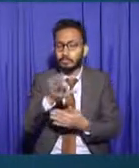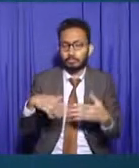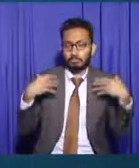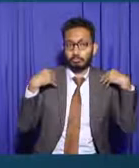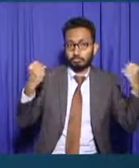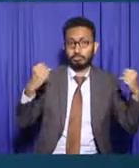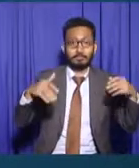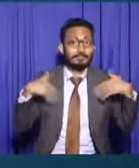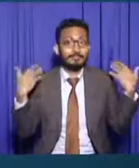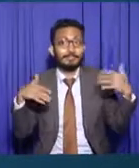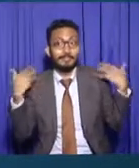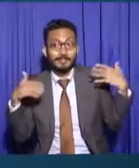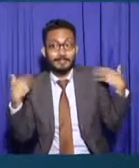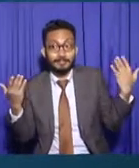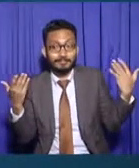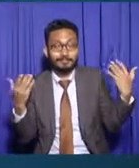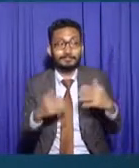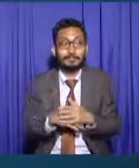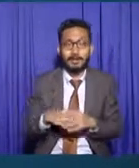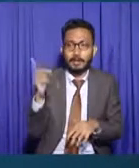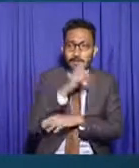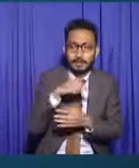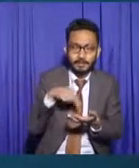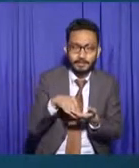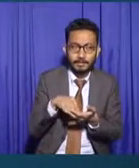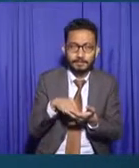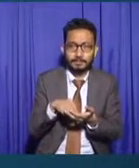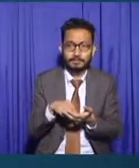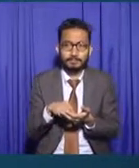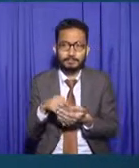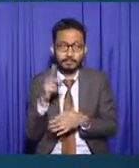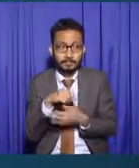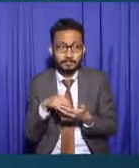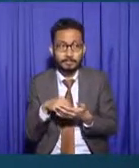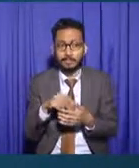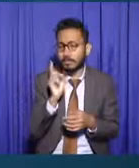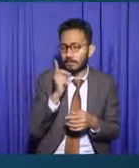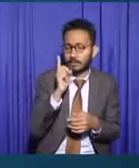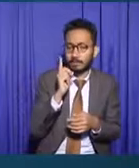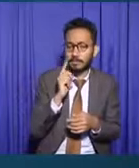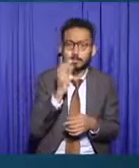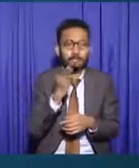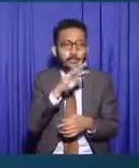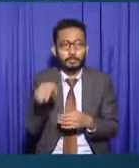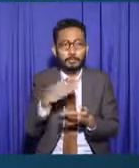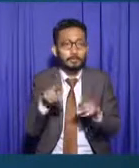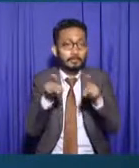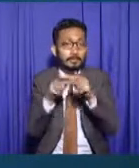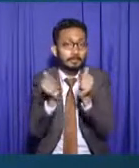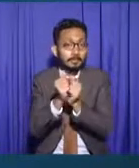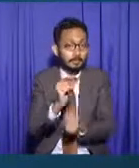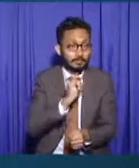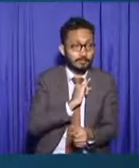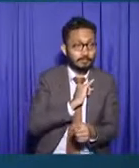berada dalam keadaan sehat dan ceria hari ini sekali lagi murid-murid